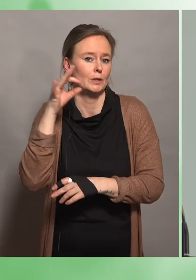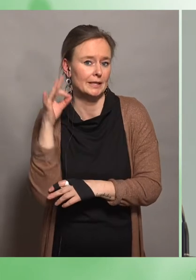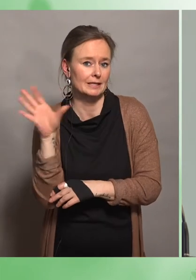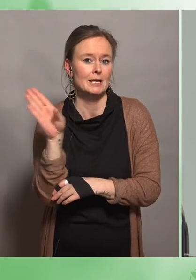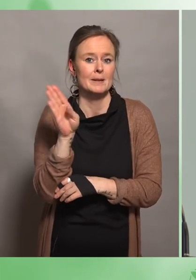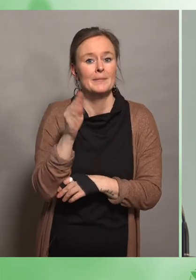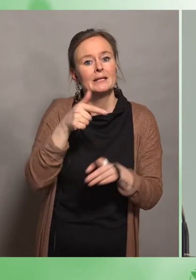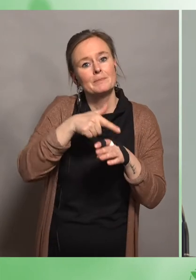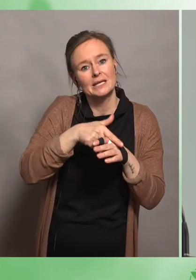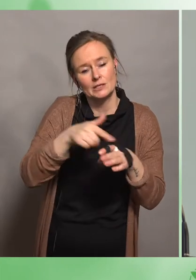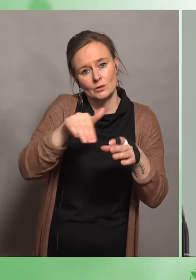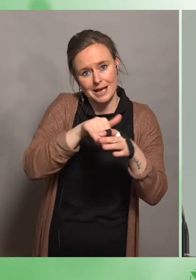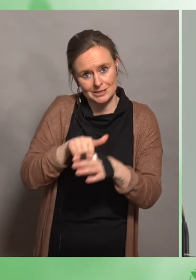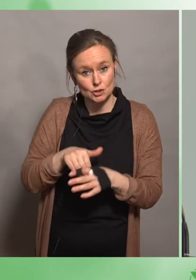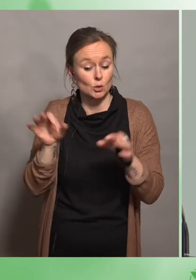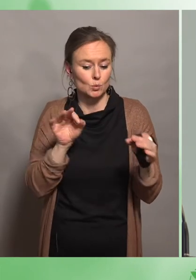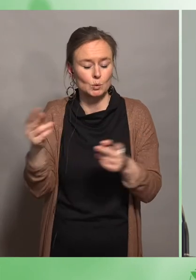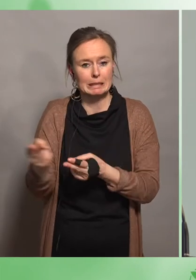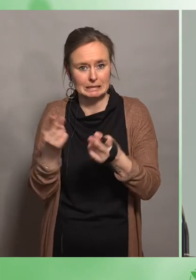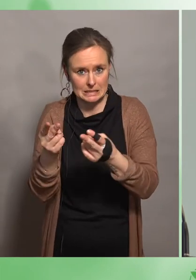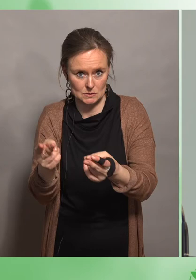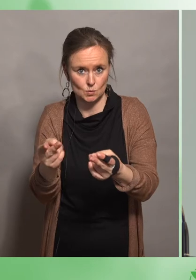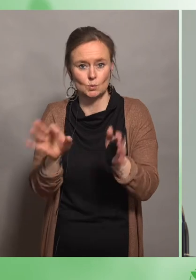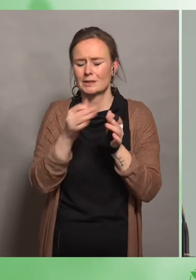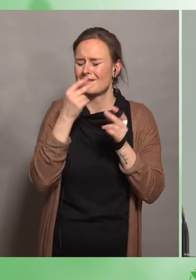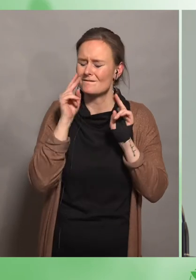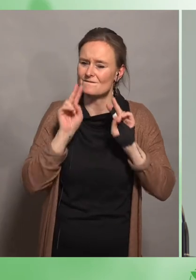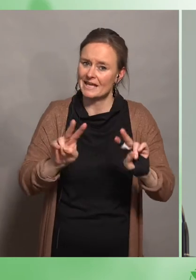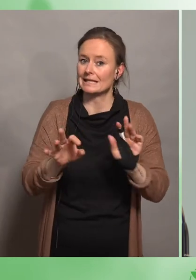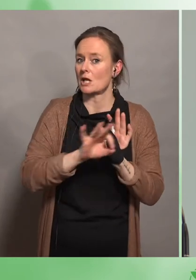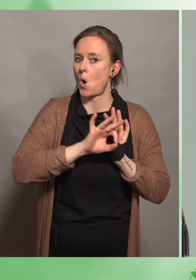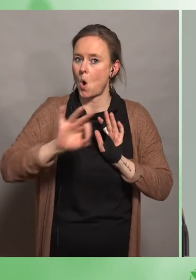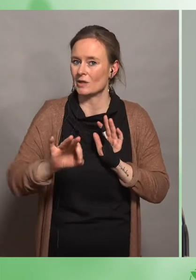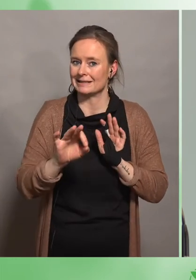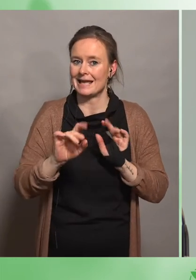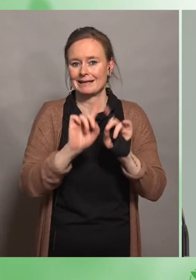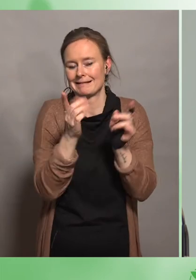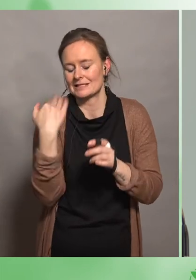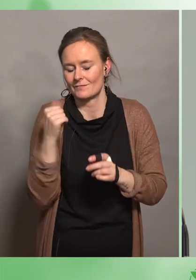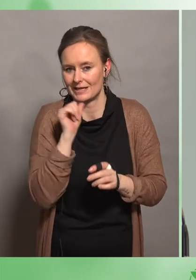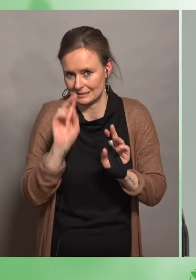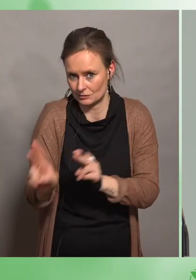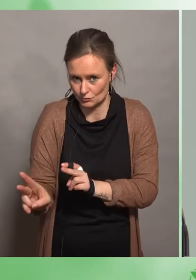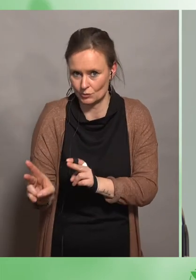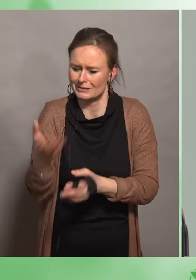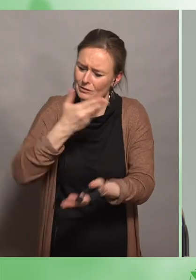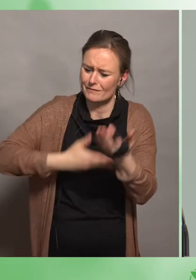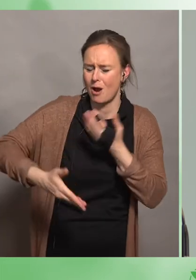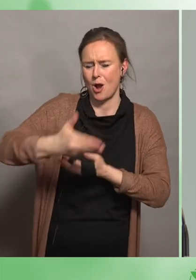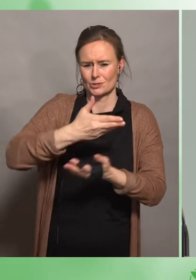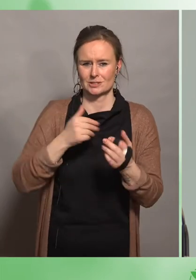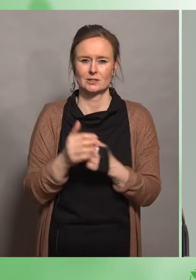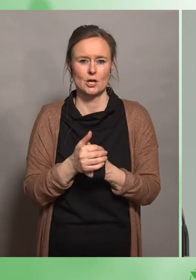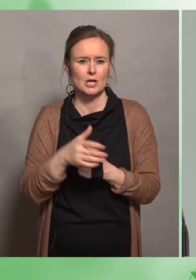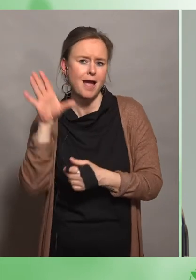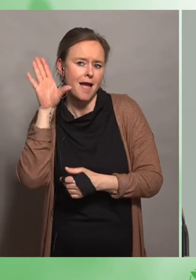Behinderung eingestellt haben oder gesucht haben, wirklich online, war damals nicht anders möglich, zusammengesetzt und uns wirklich mal ausgetauscht.